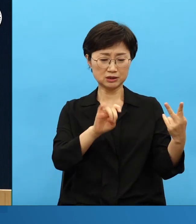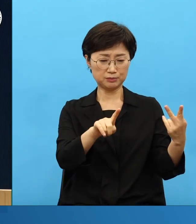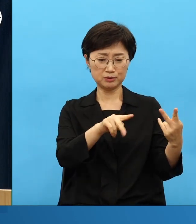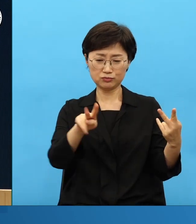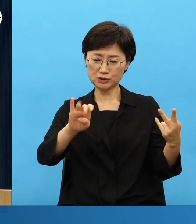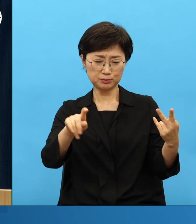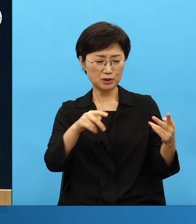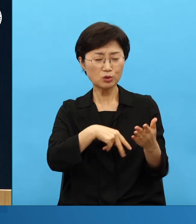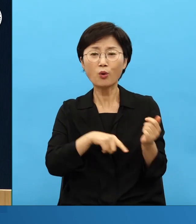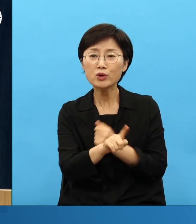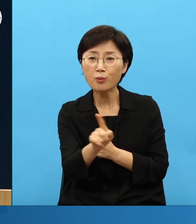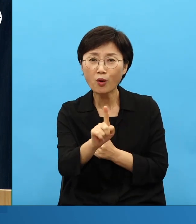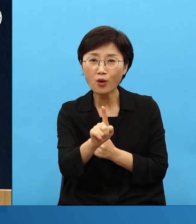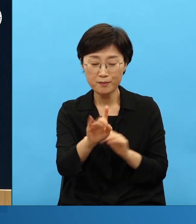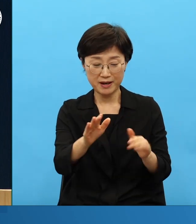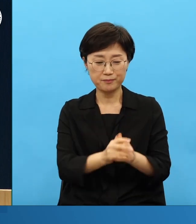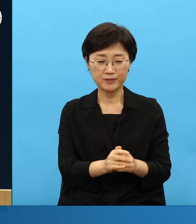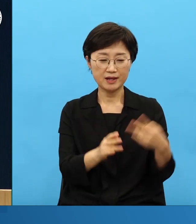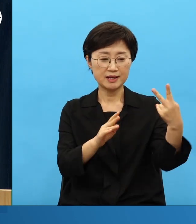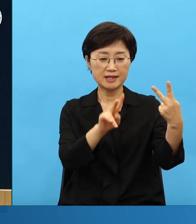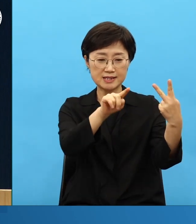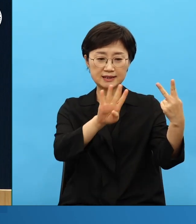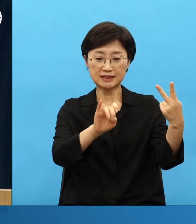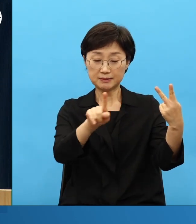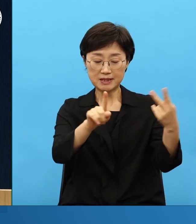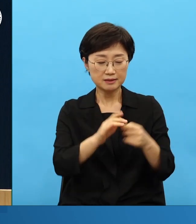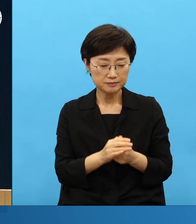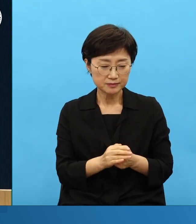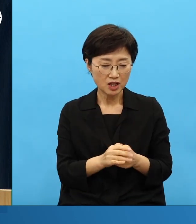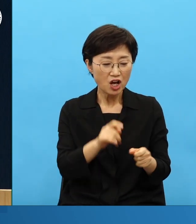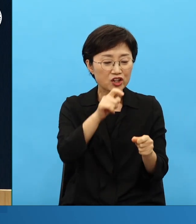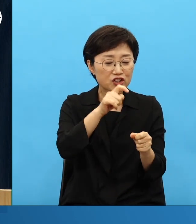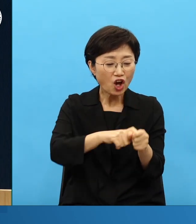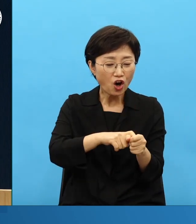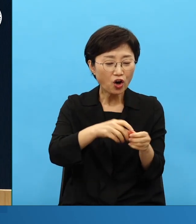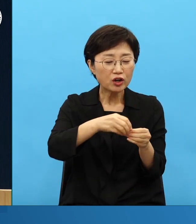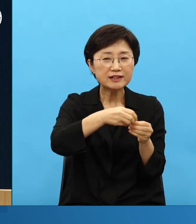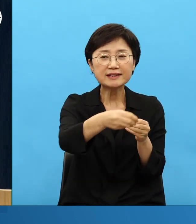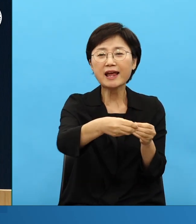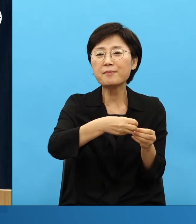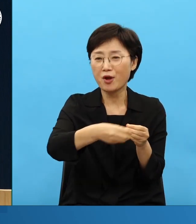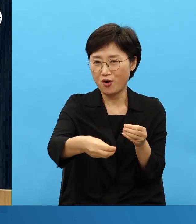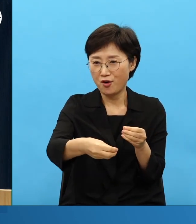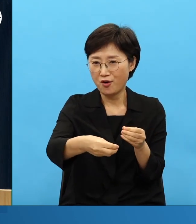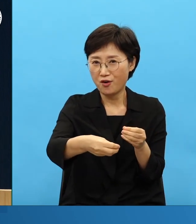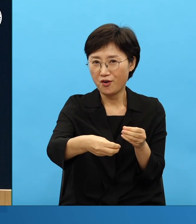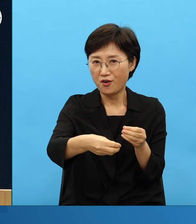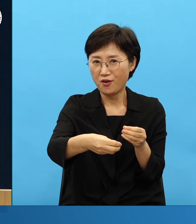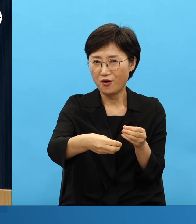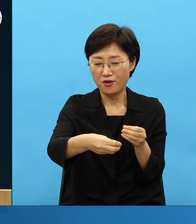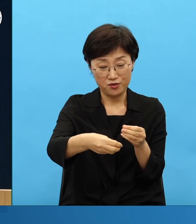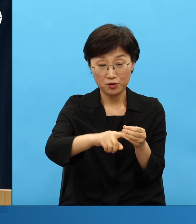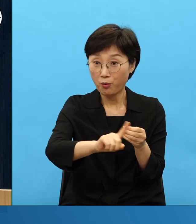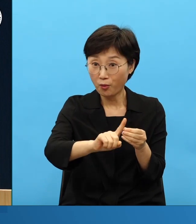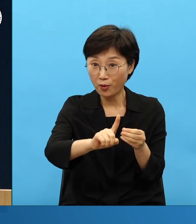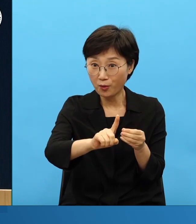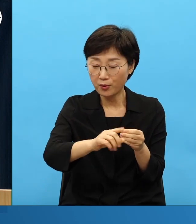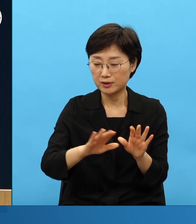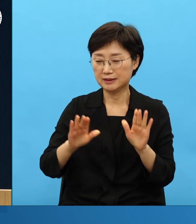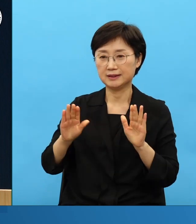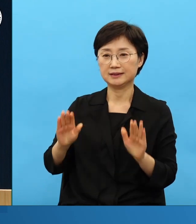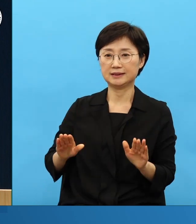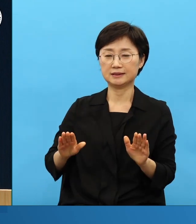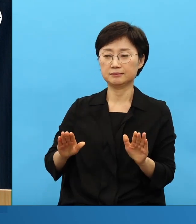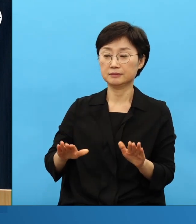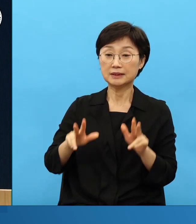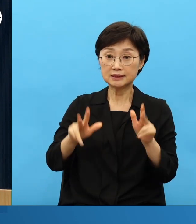그랬어요. says in Acts 2 that they broke bread together. 그걸 끝난 겁니다. And with that it's finished. 지금까지 수십만